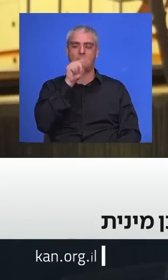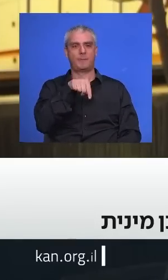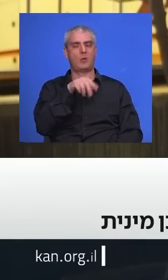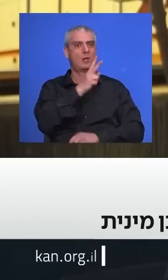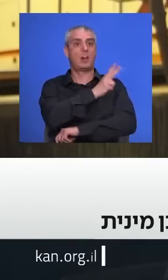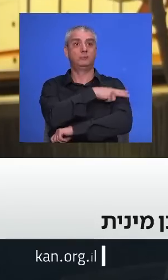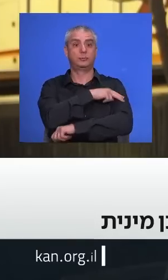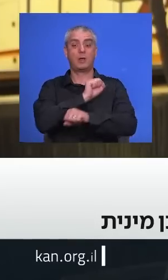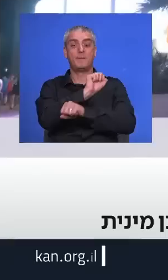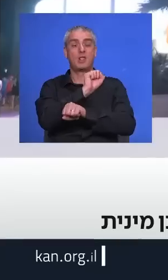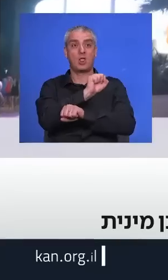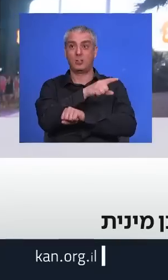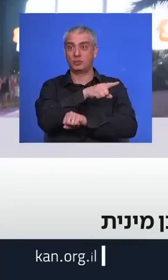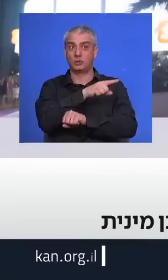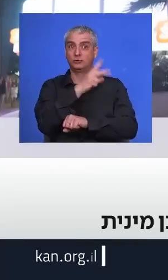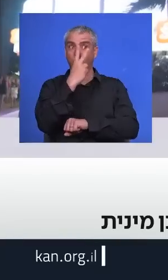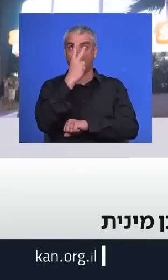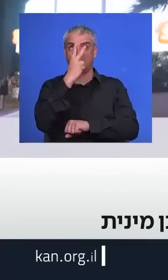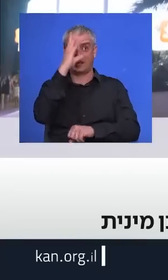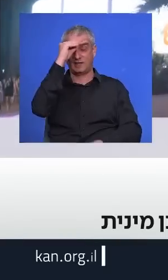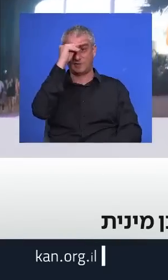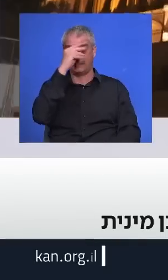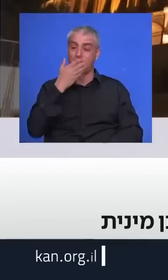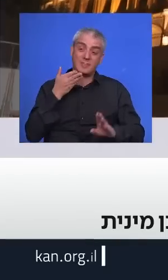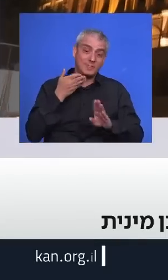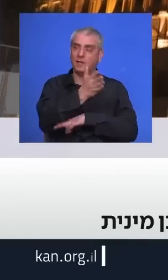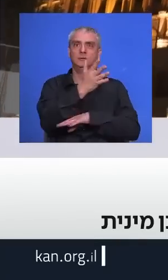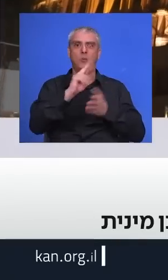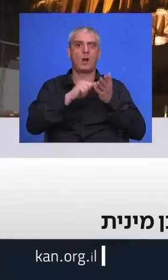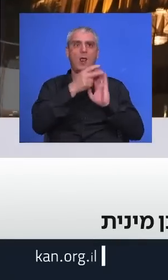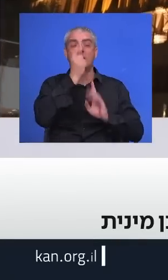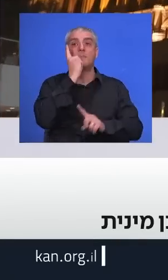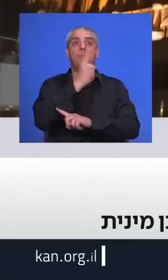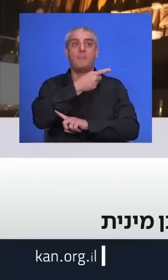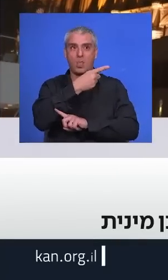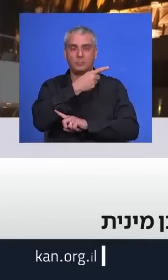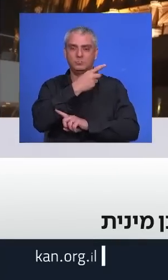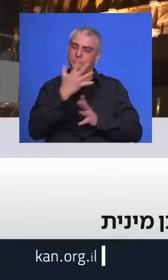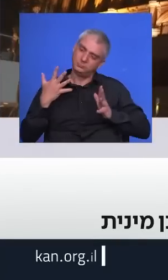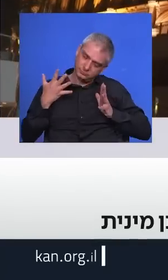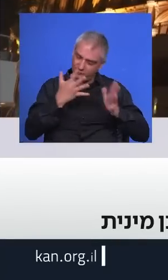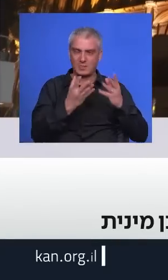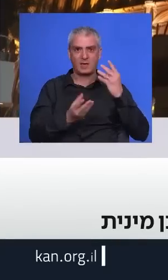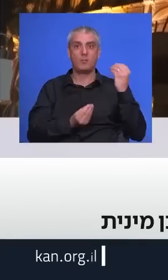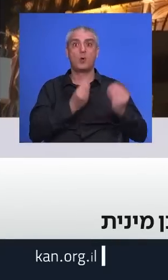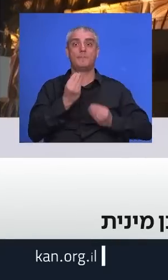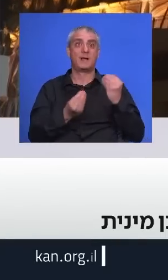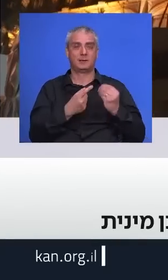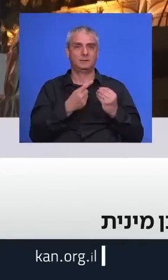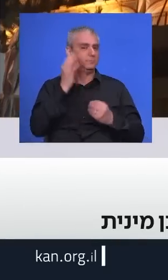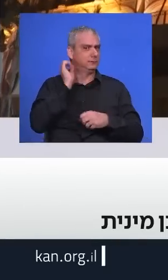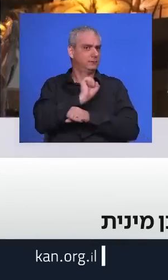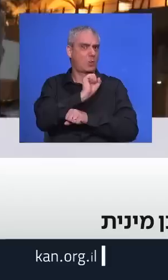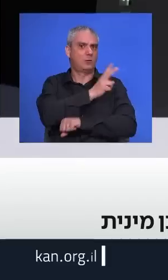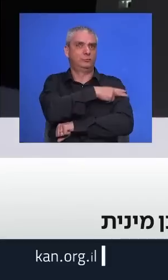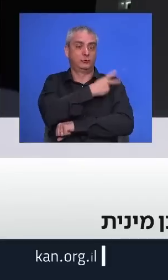המשטרה ומתלוננות שני גברים נכנסו לחדרן במלון ותקפו אותן מינית. מתלוננות במשטרה,